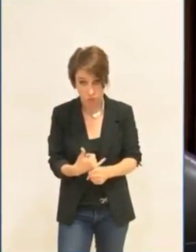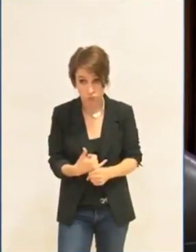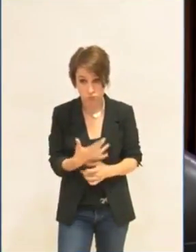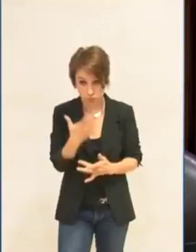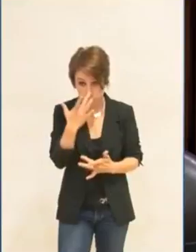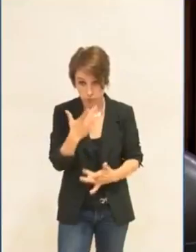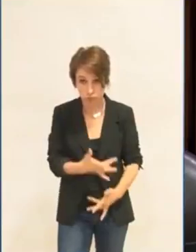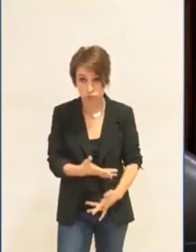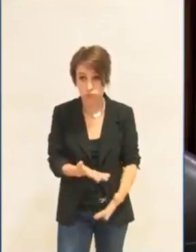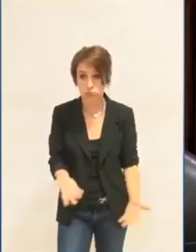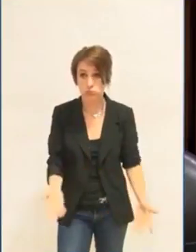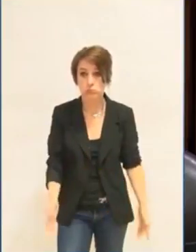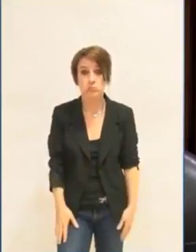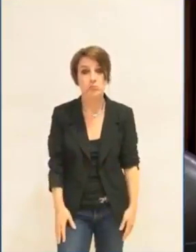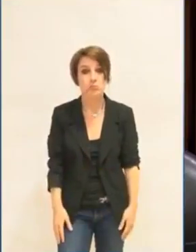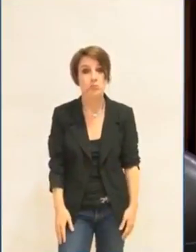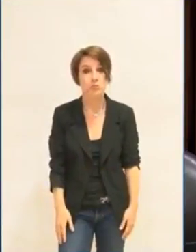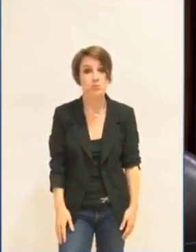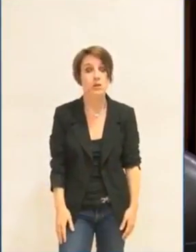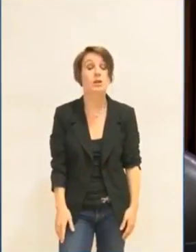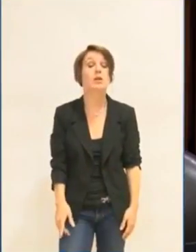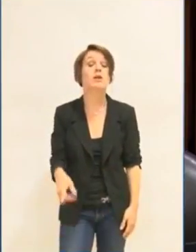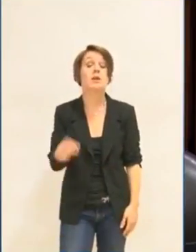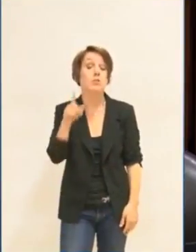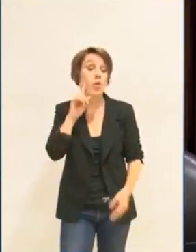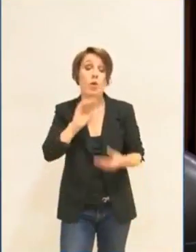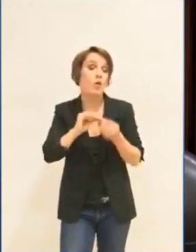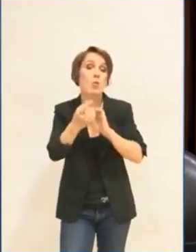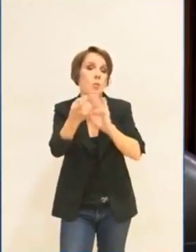Parce qu'en fait, le malentendu et le malaise vient d'où?